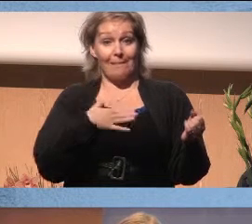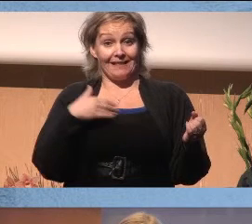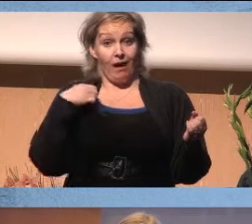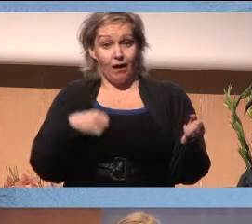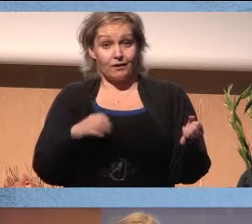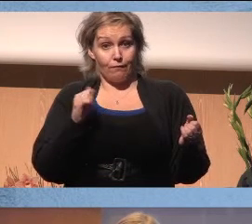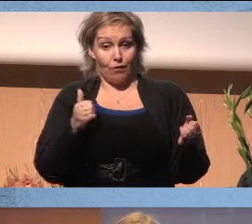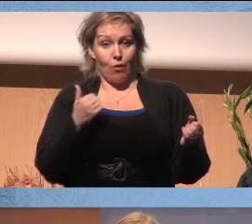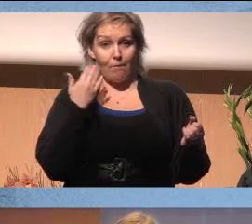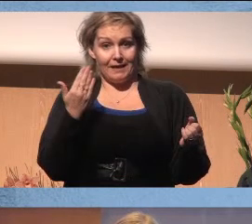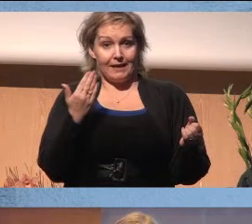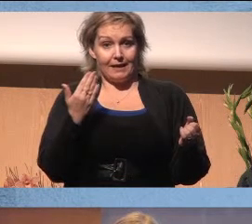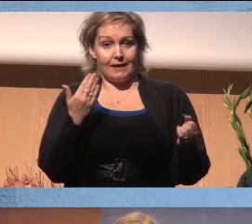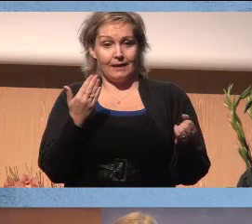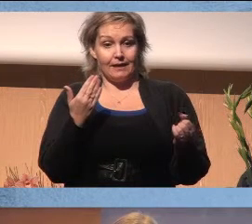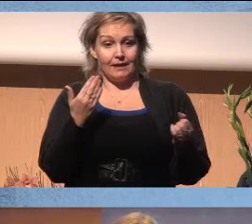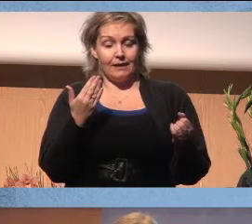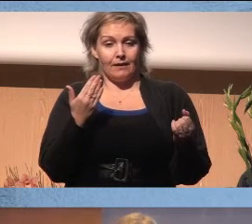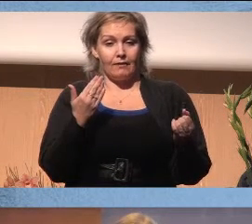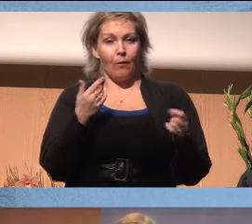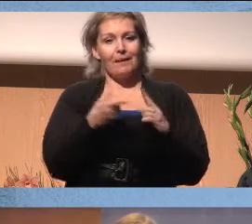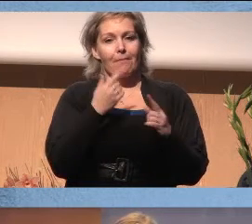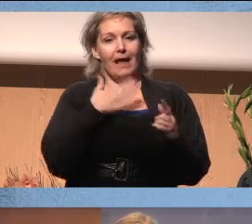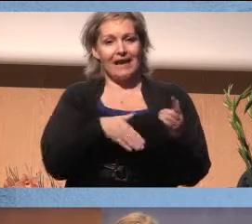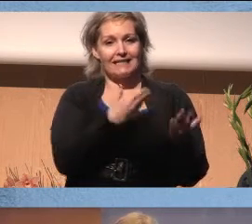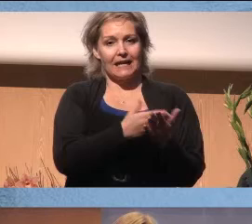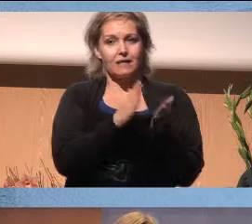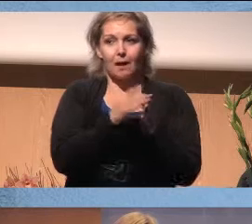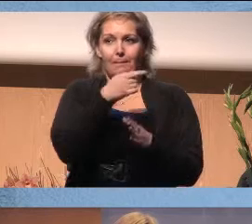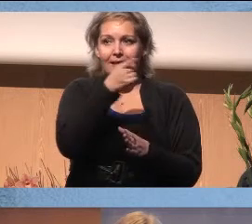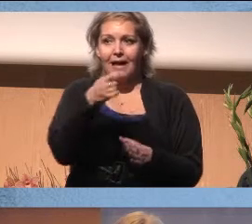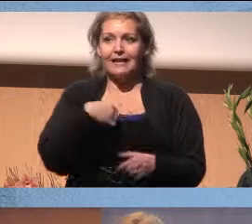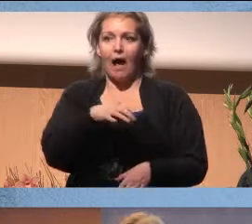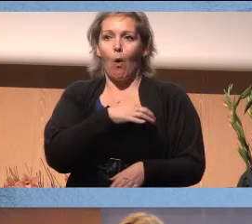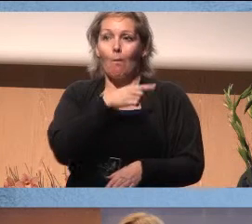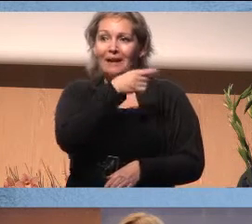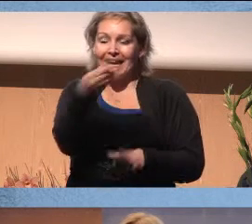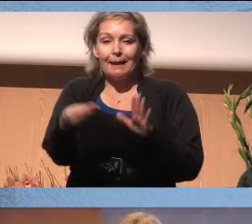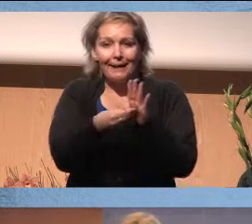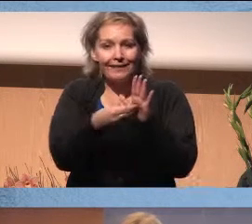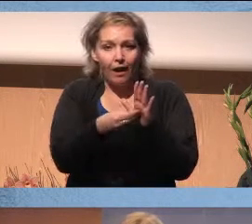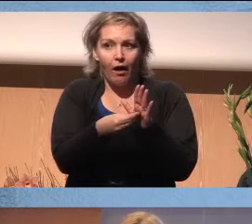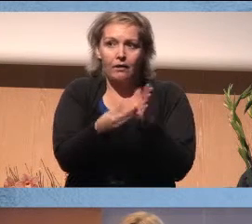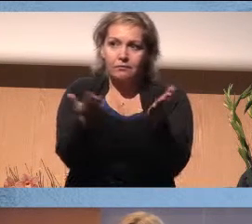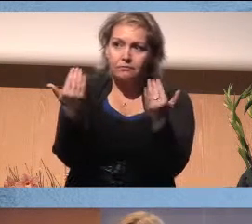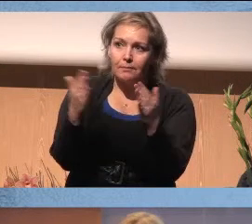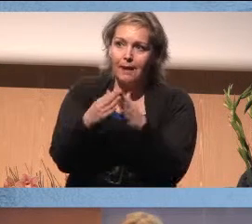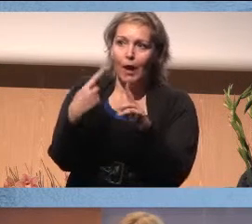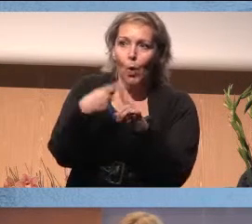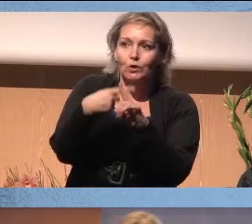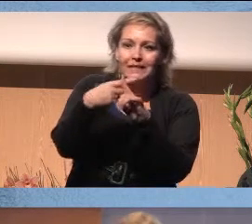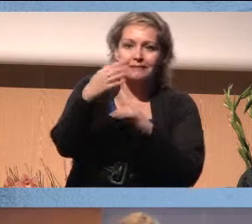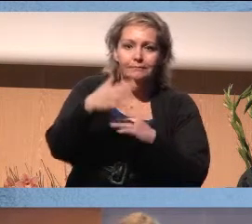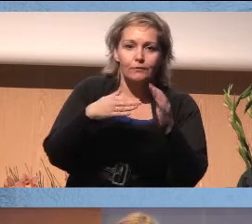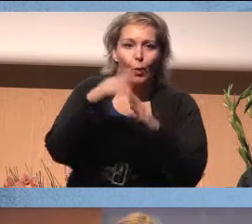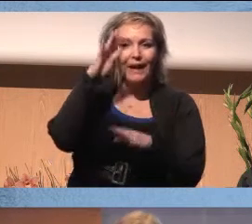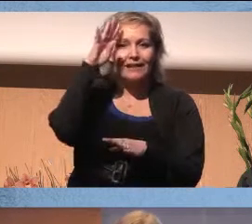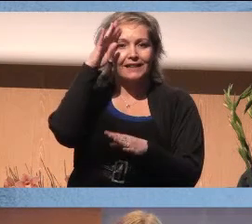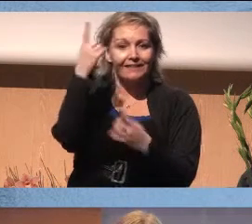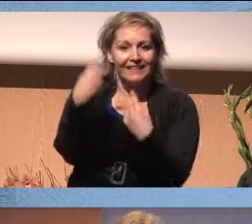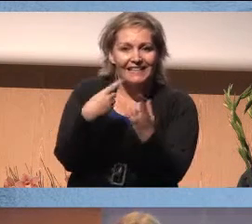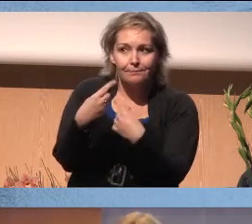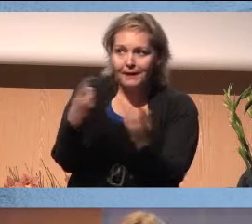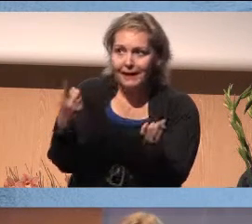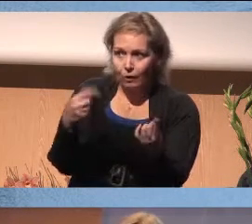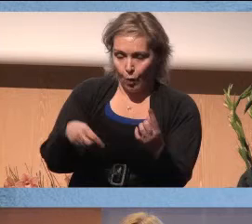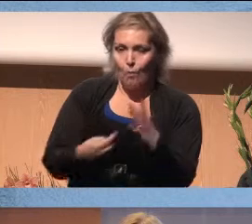ansvar for de fremtidige primærhelsetjenestene sammen med dere. Jeg håper dere bidrar, jeg håper dere kommer med konstruktive, innovative innspill.